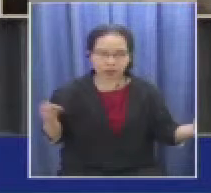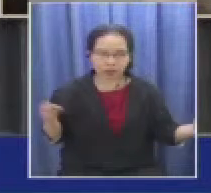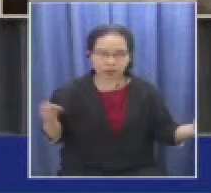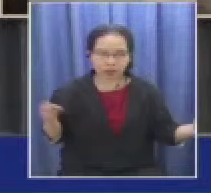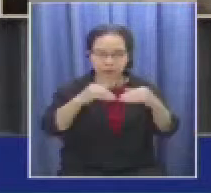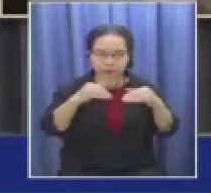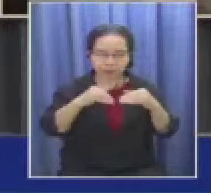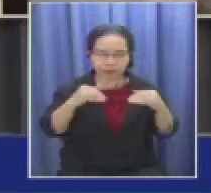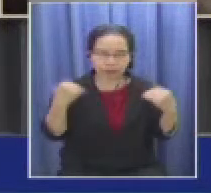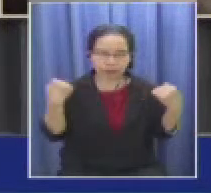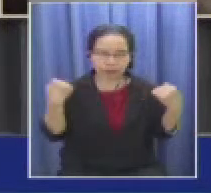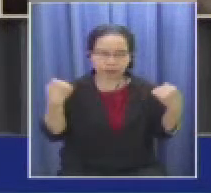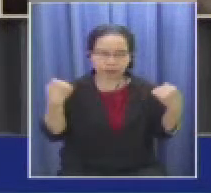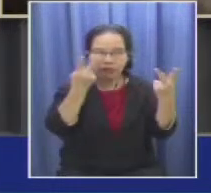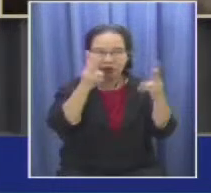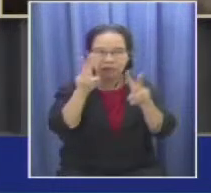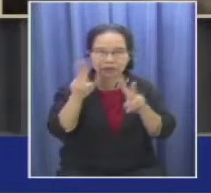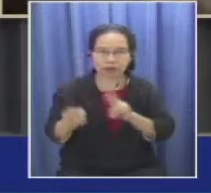mienu